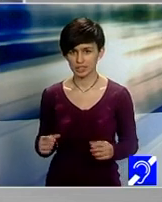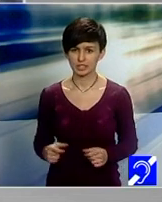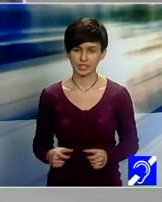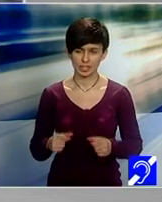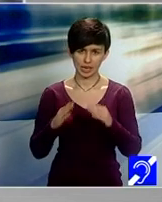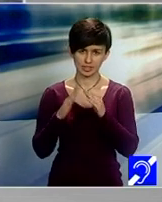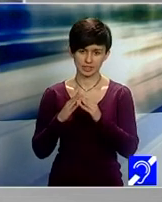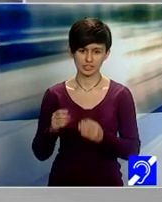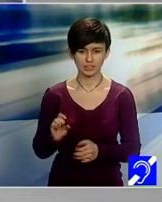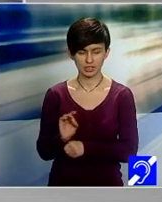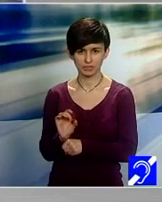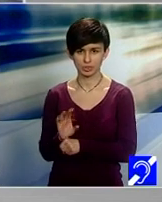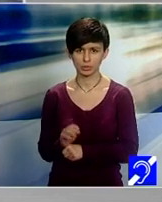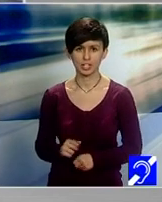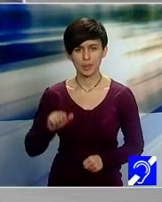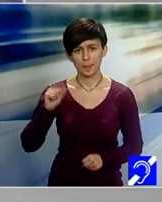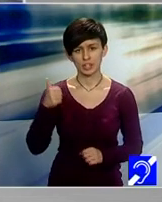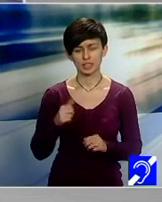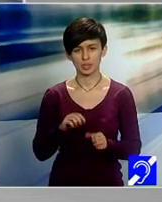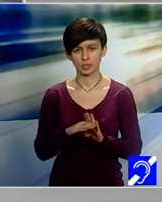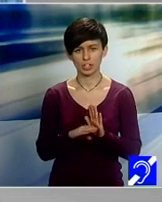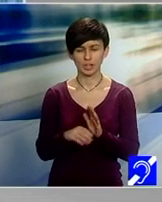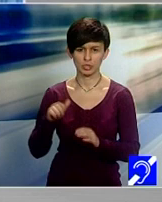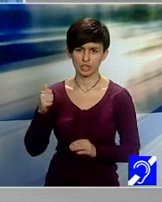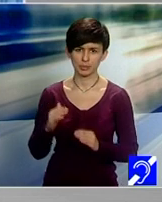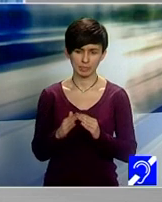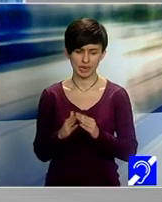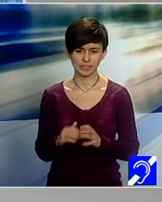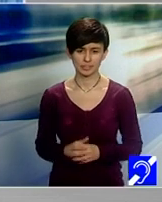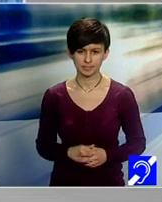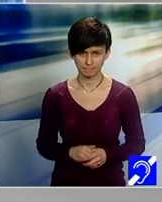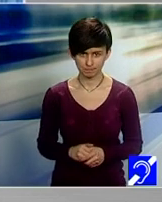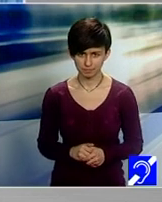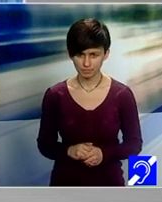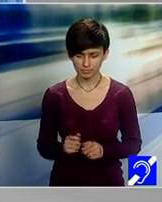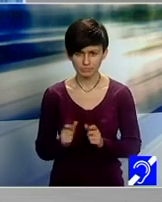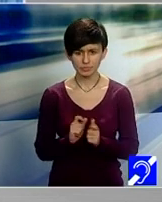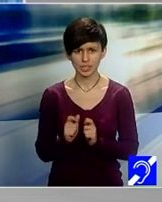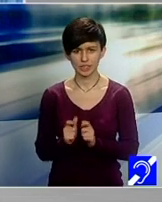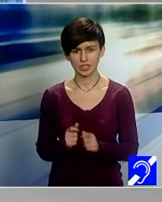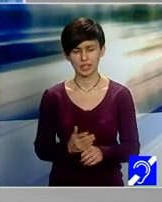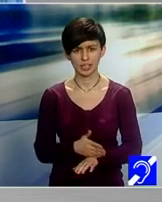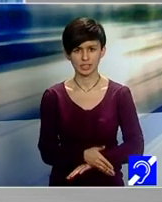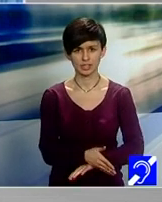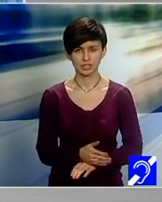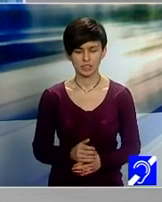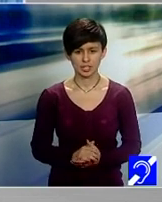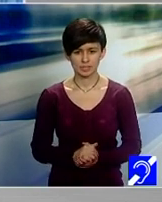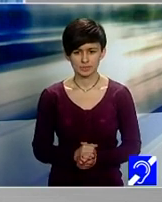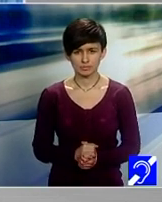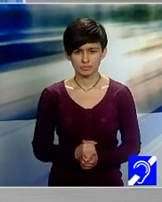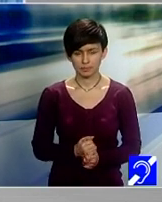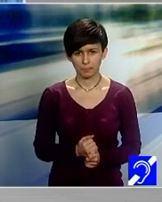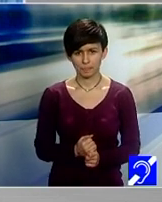Casă? Așa. Acum, marea majoritate a creditelor care se accesează pe